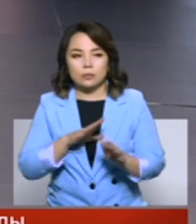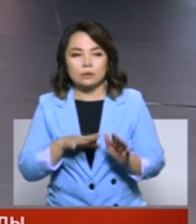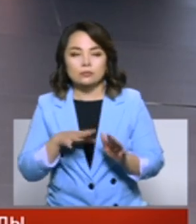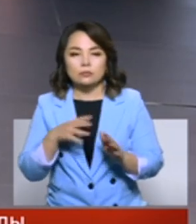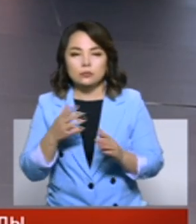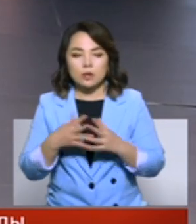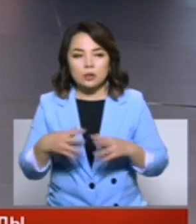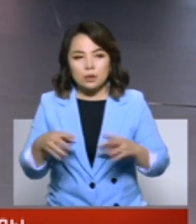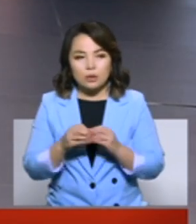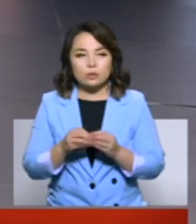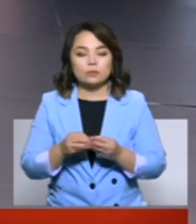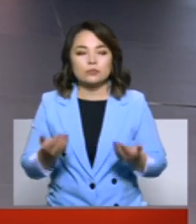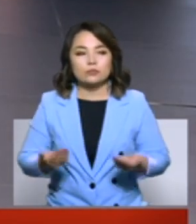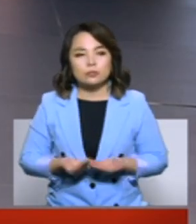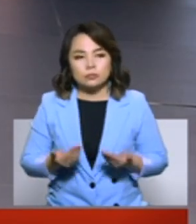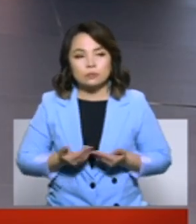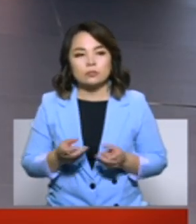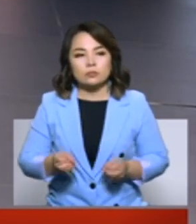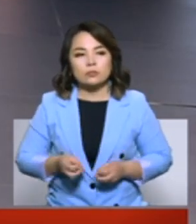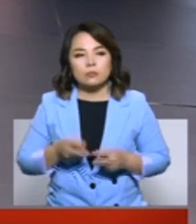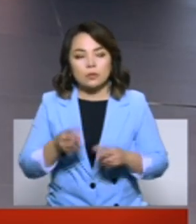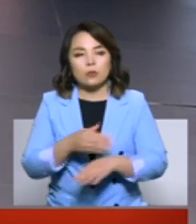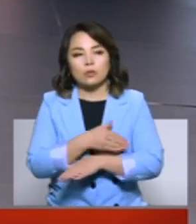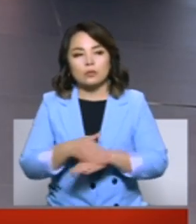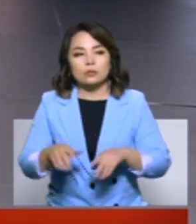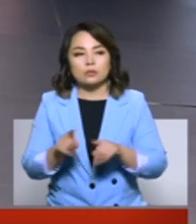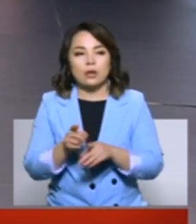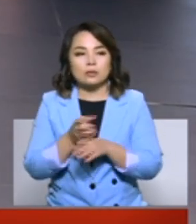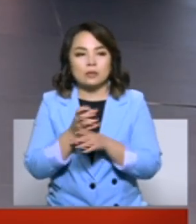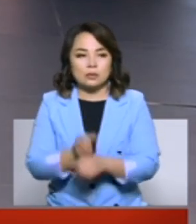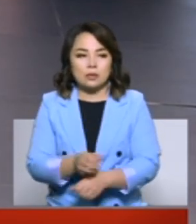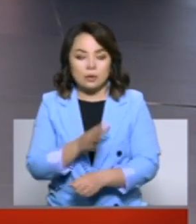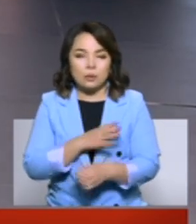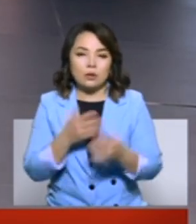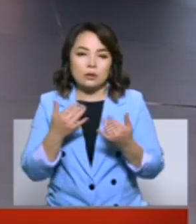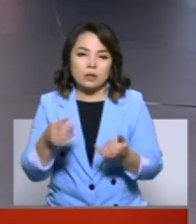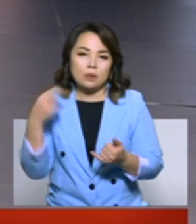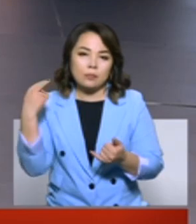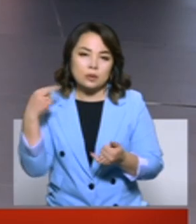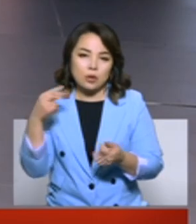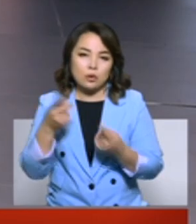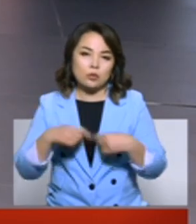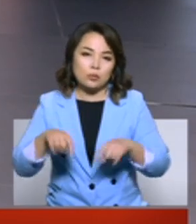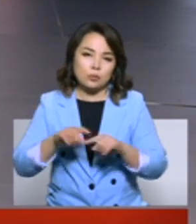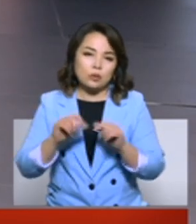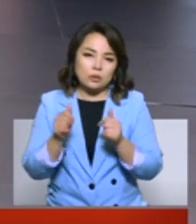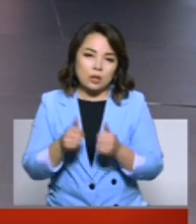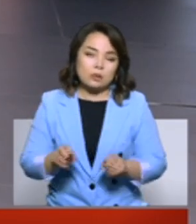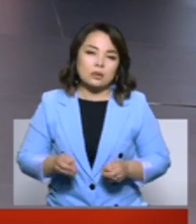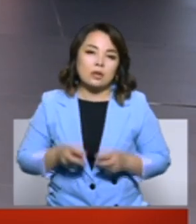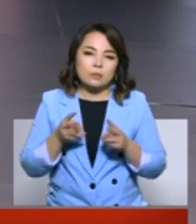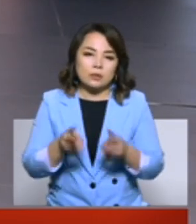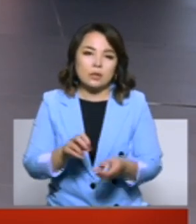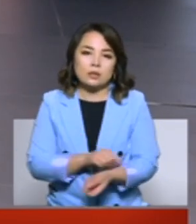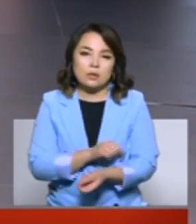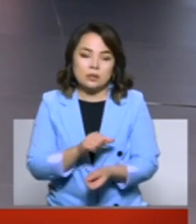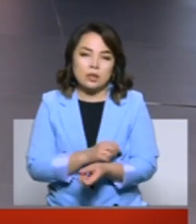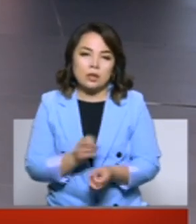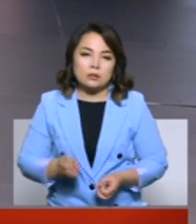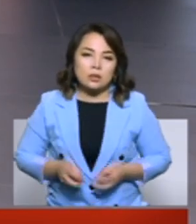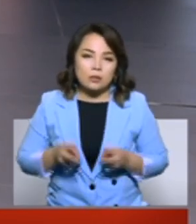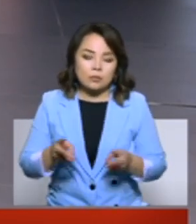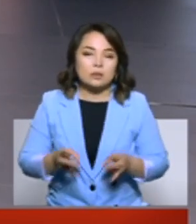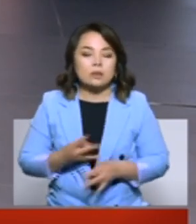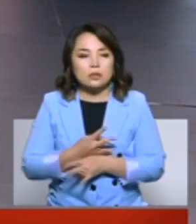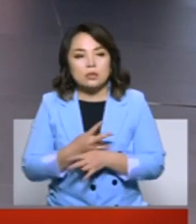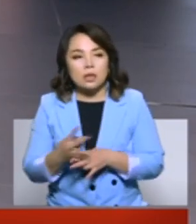отбасылық, тұрмыстық және көшеде жасалған қылмыстар айтарлықтай азайған. Бұдан бөлек президентке ұйымдасқан қылмысқа, есірткі қылмысына,